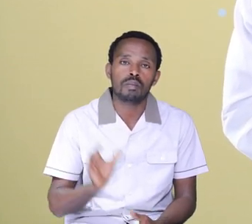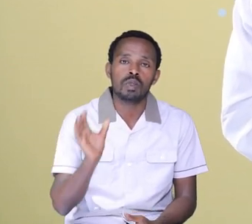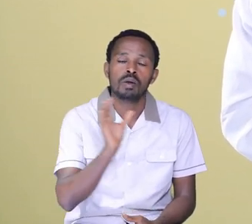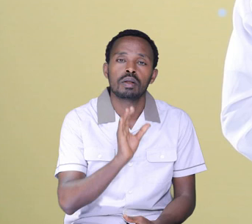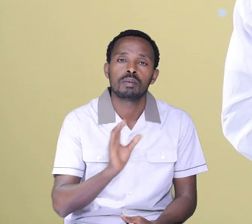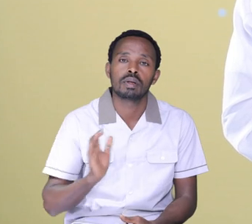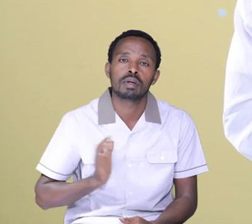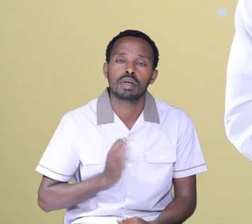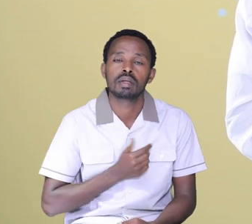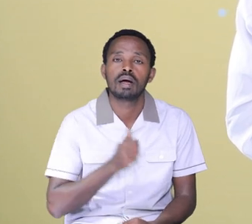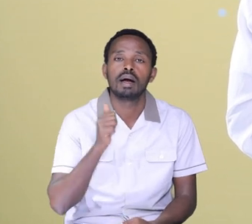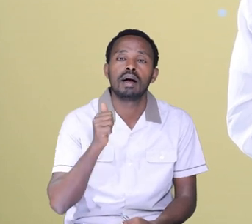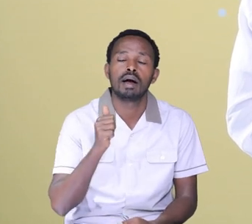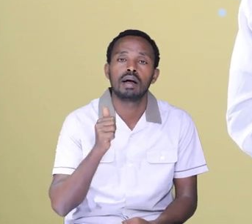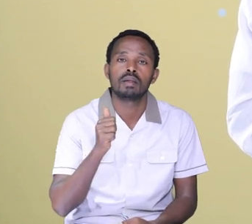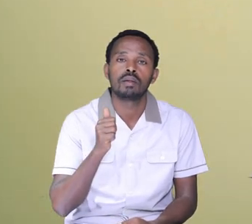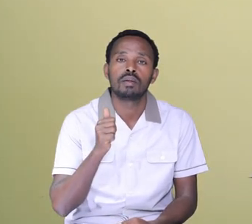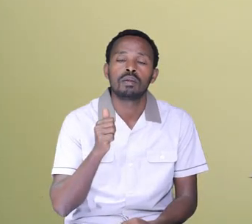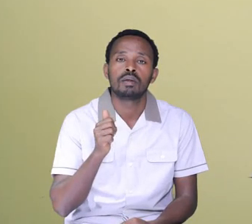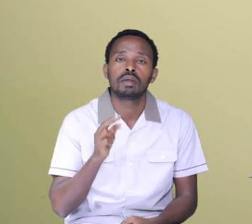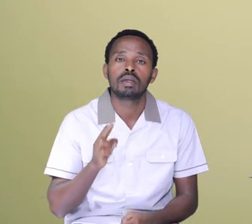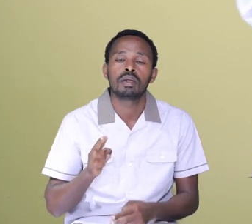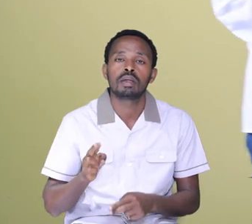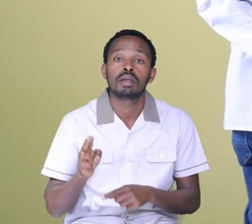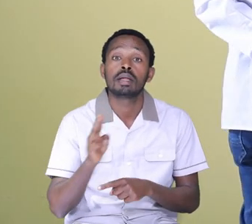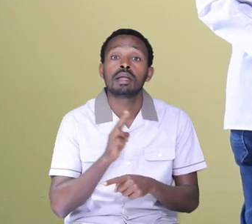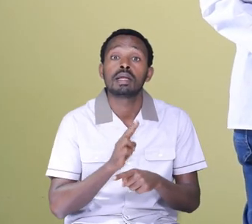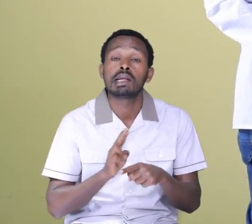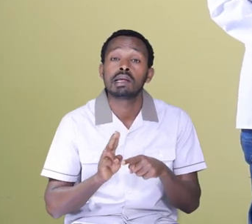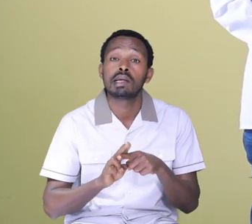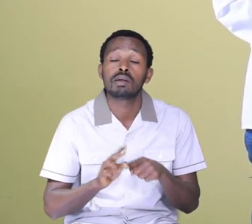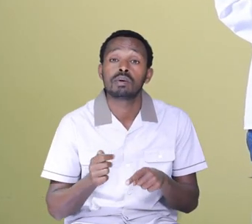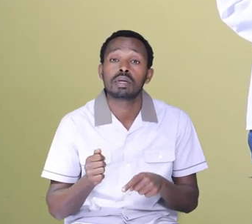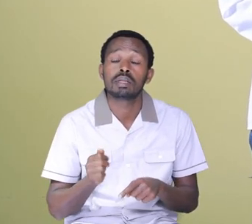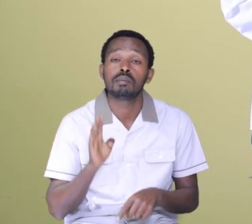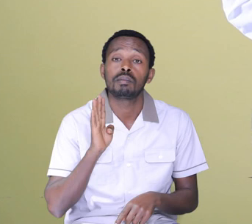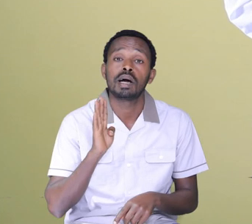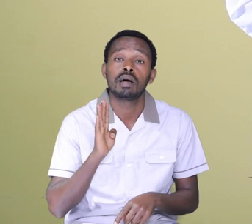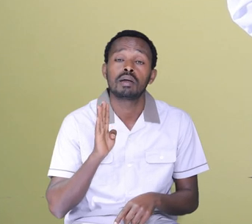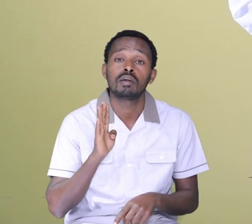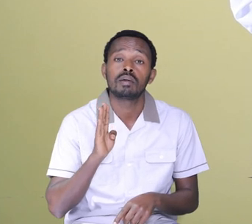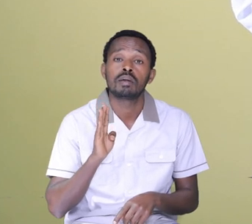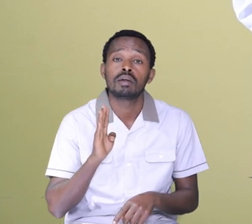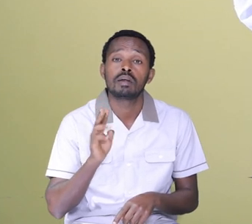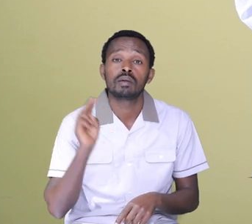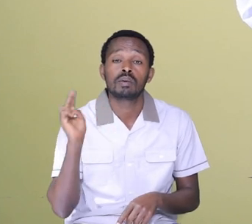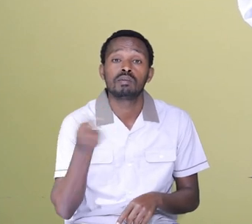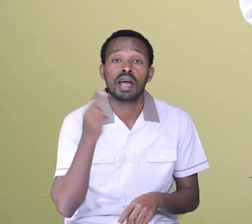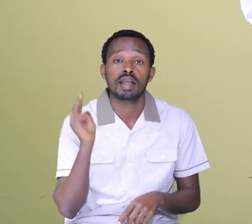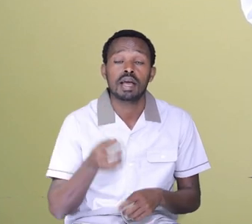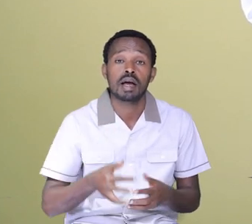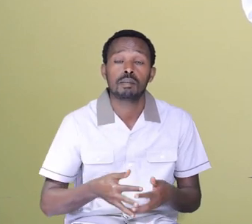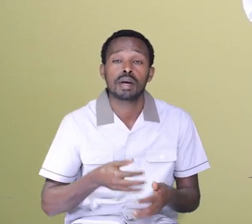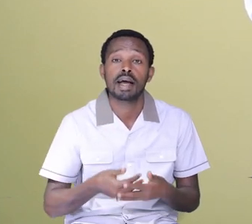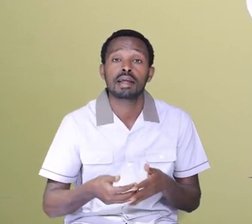Barbaadamaan keenya aarratti reeshiyoo ariitiiti. Baarratti faayidaa